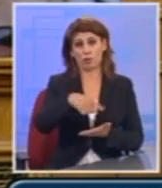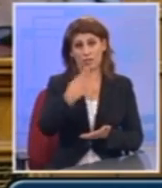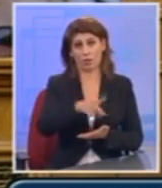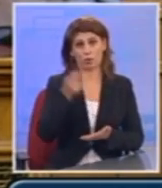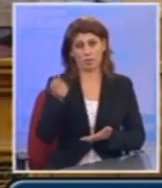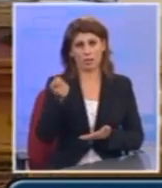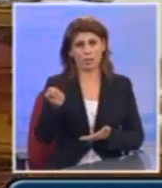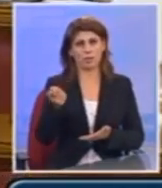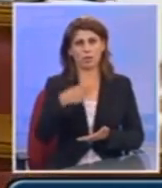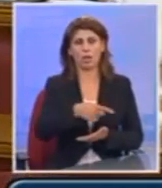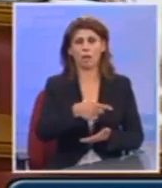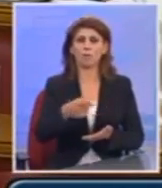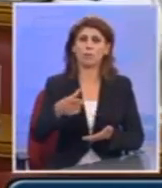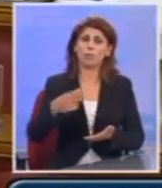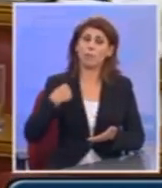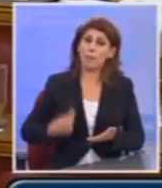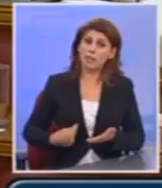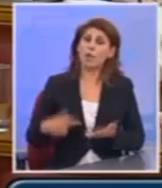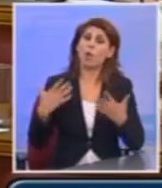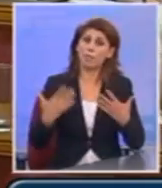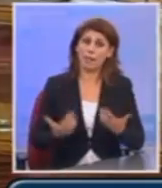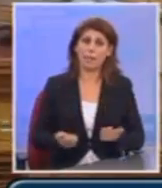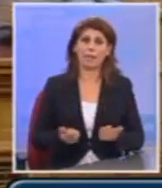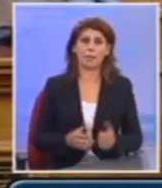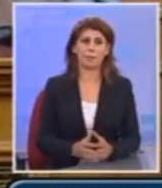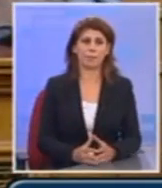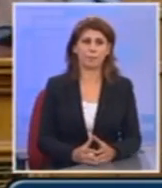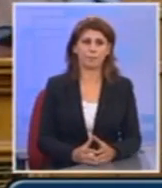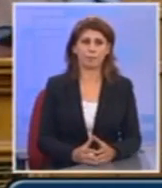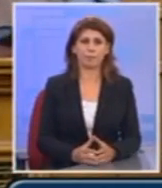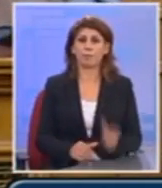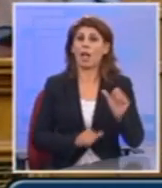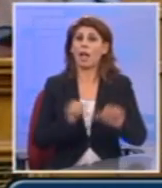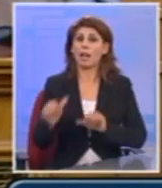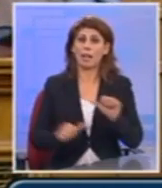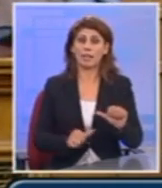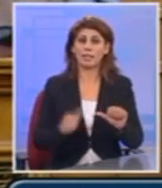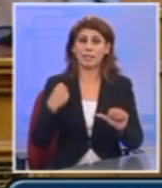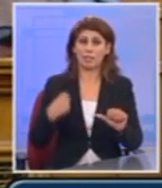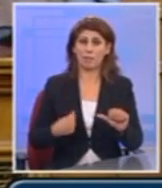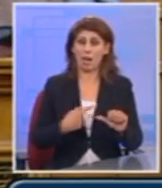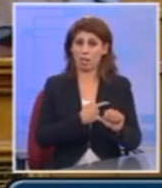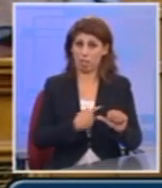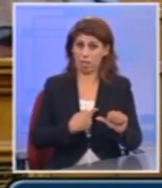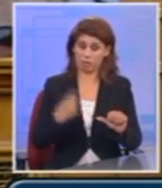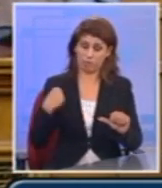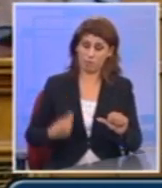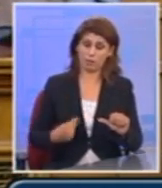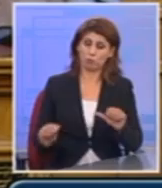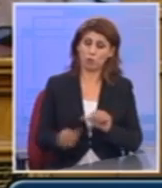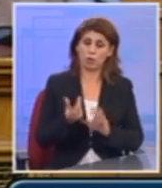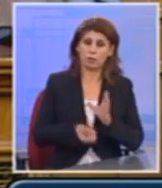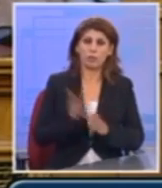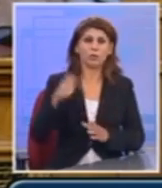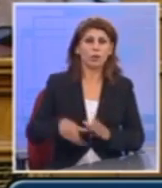ισπανίας θα είχε αλλαγή στην δημαρχία και έχουμε τώρα μία